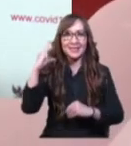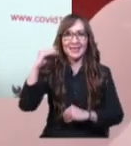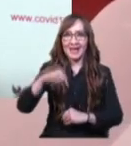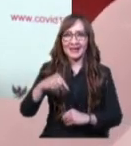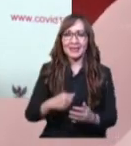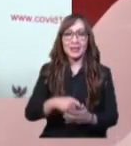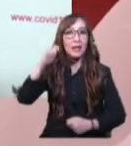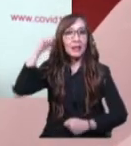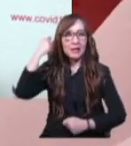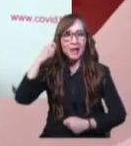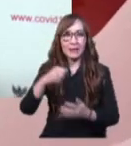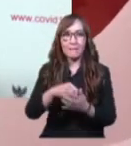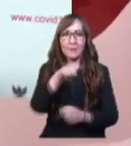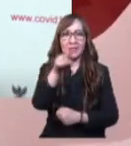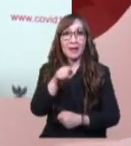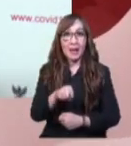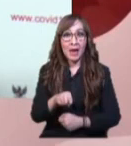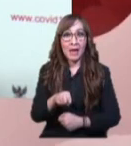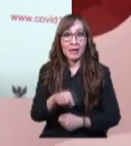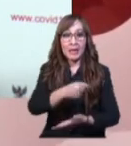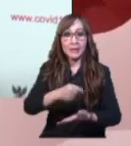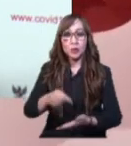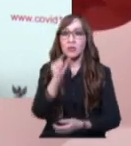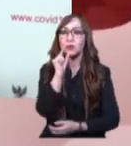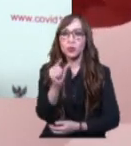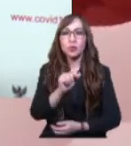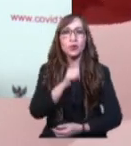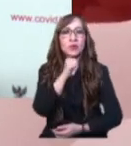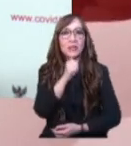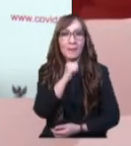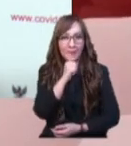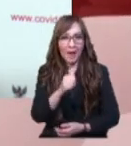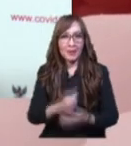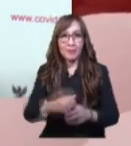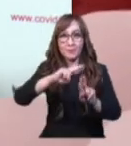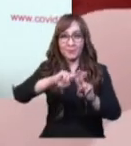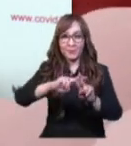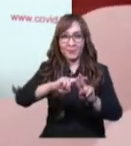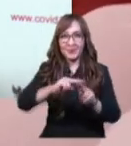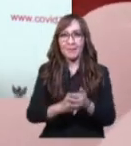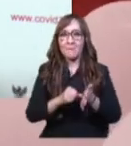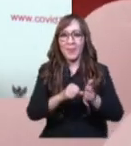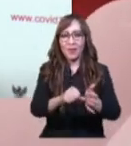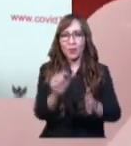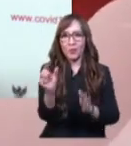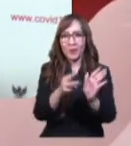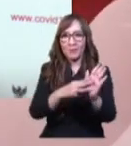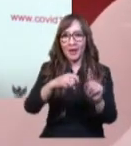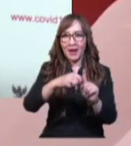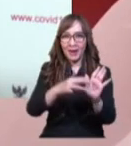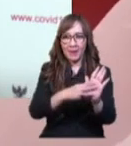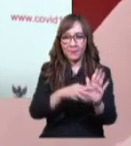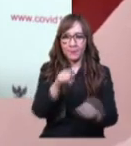ini. Jangan lupa pertanyaan ditujukan untuk siapa dan juga dengan menyertakan hashtag bantuan UMKM. Baik,